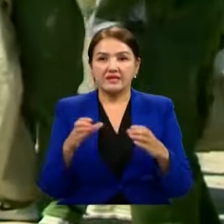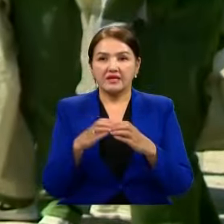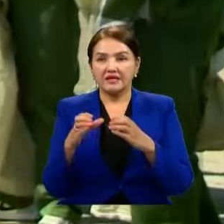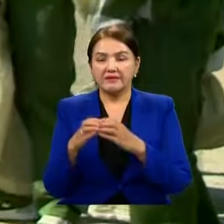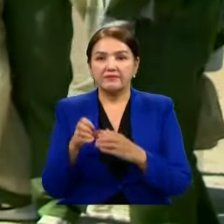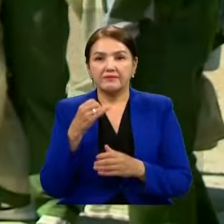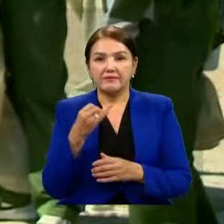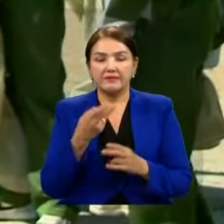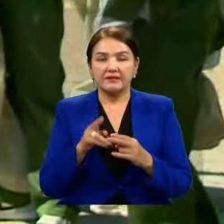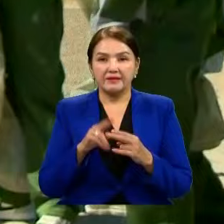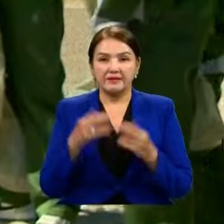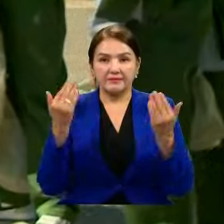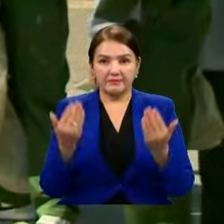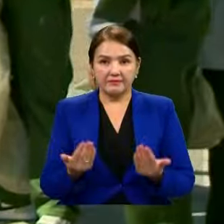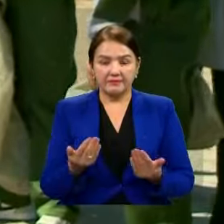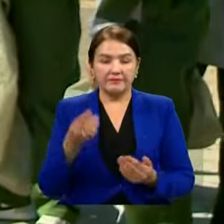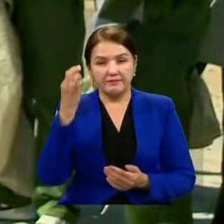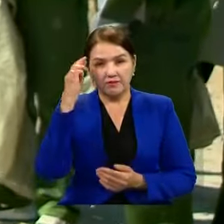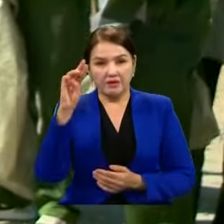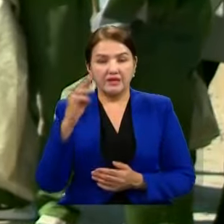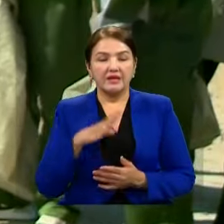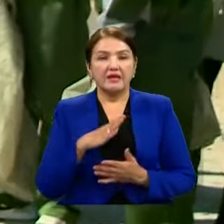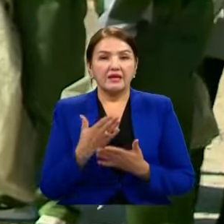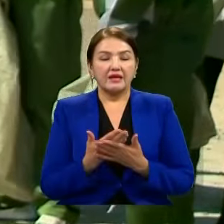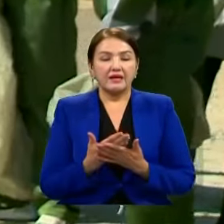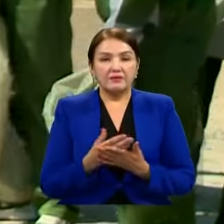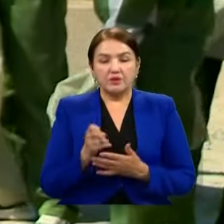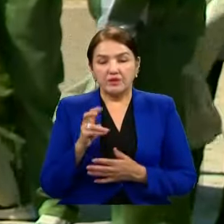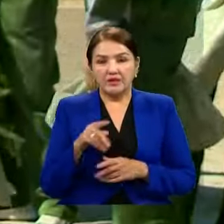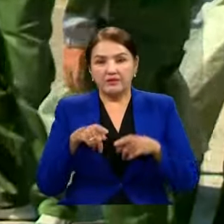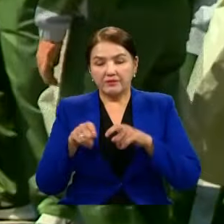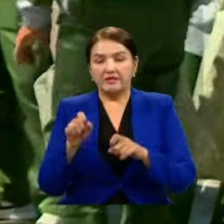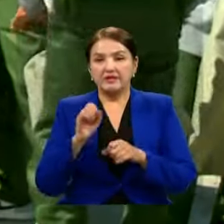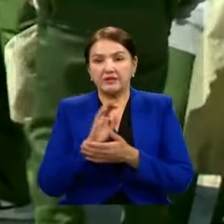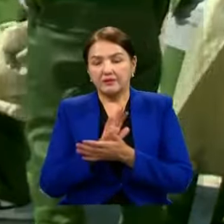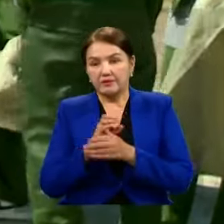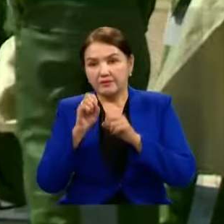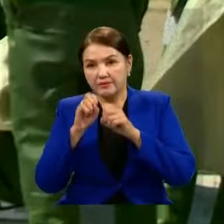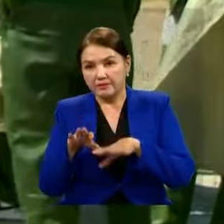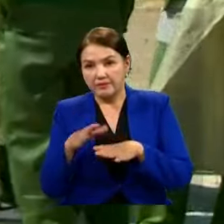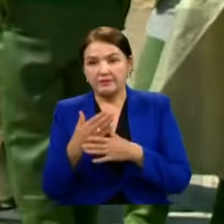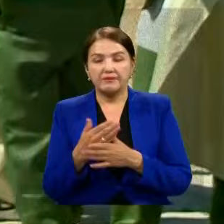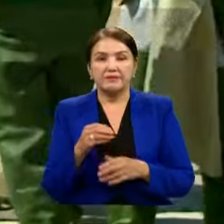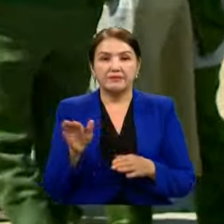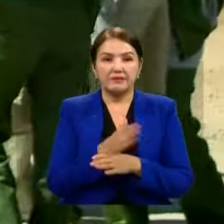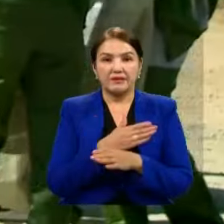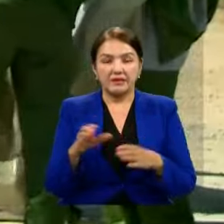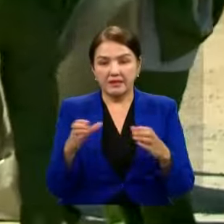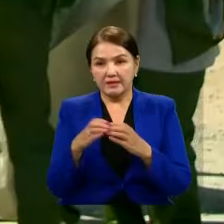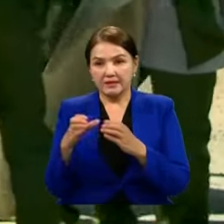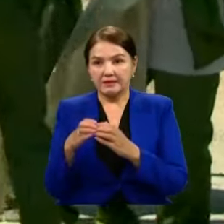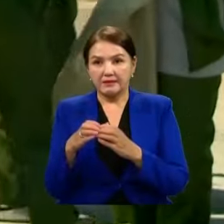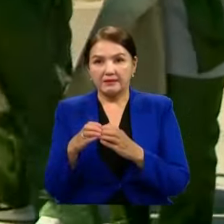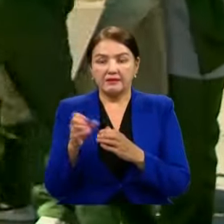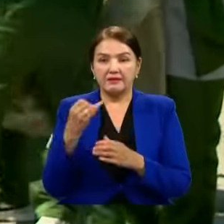и это сейчас модная тенденция – плогинг, бег за мусором. Команда делится